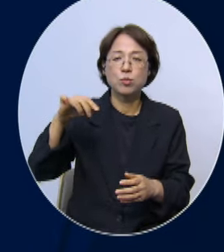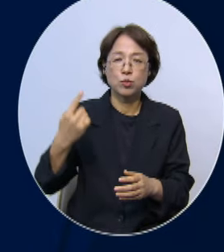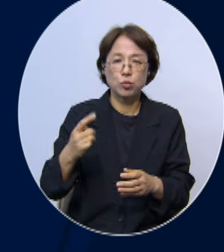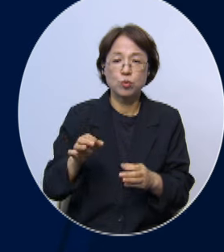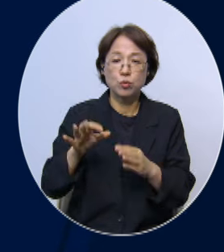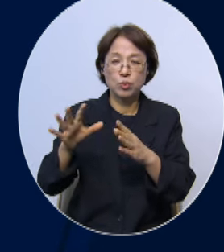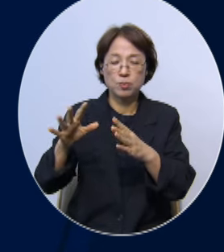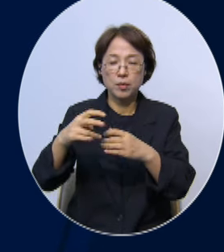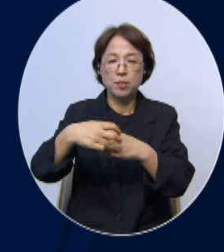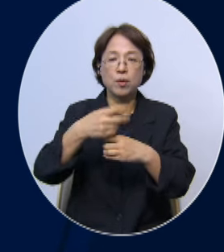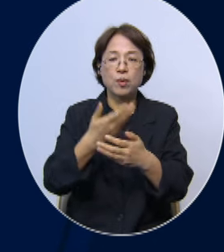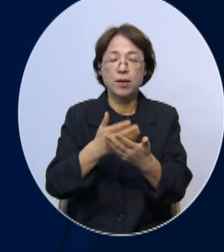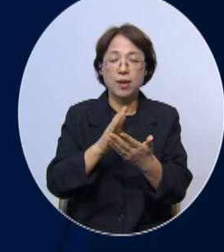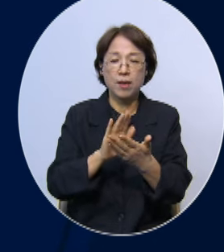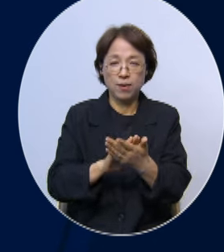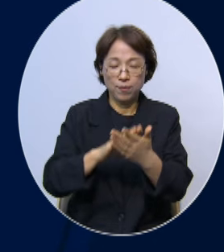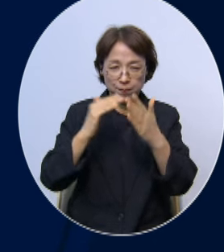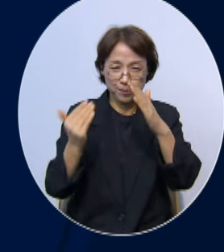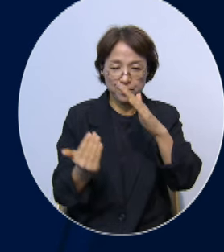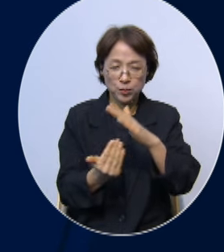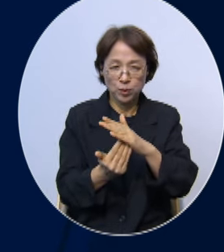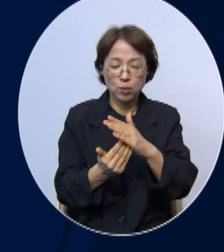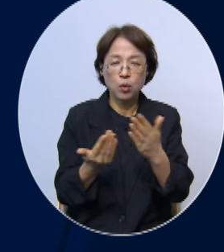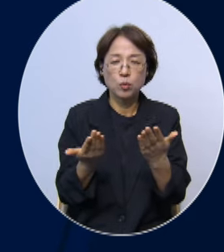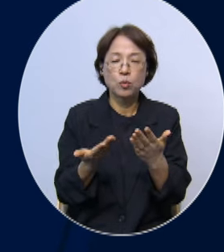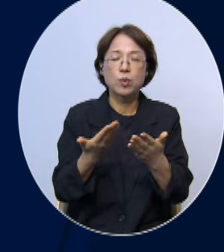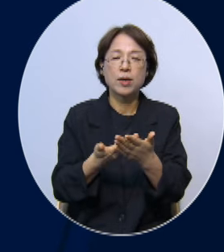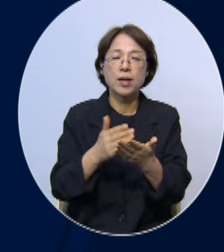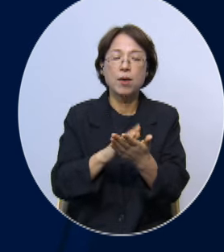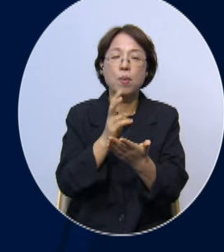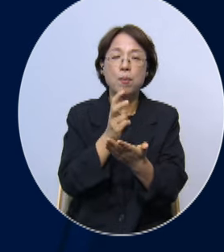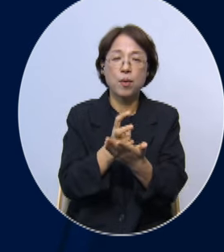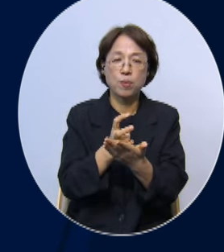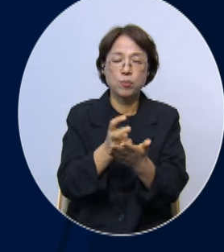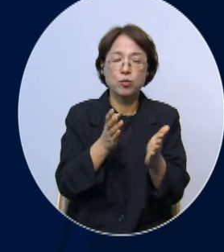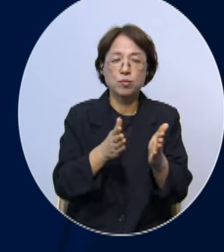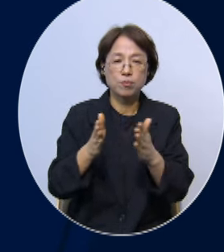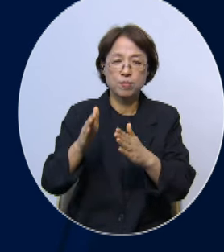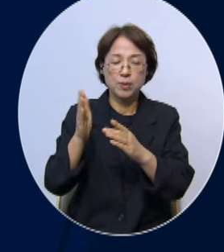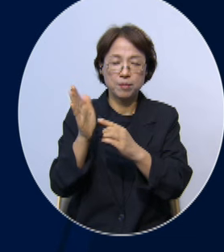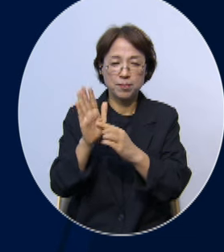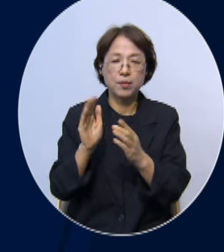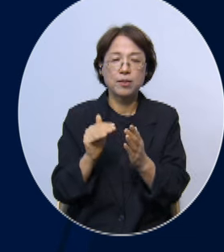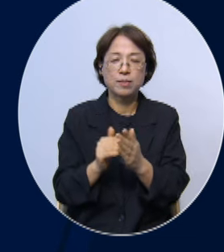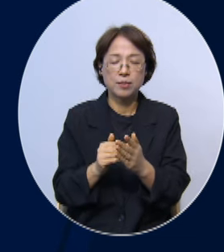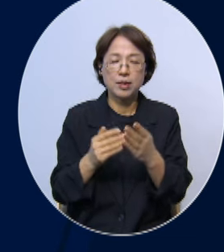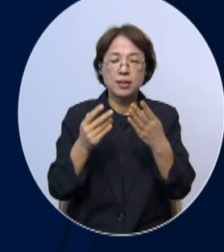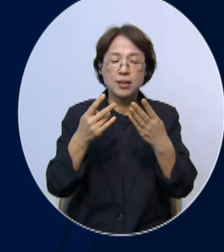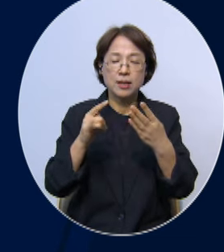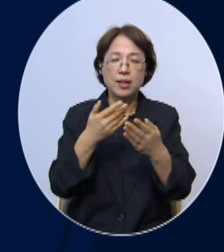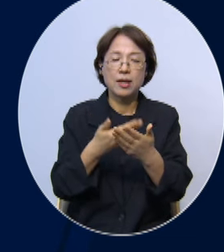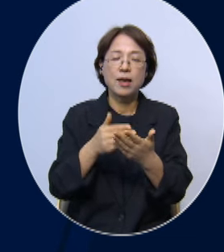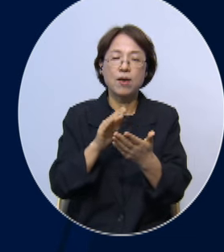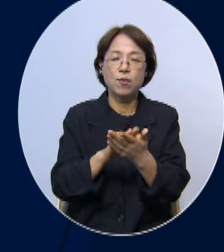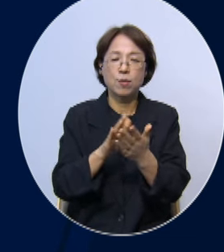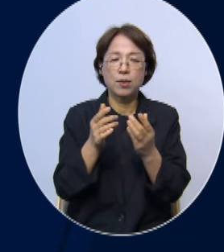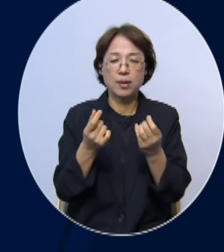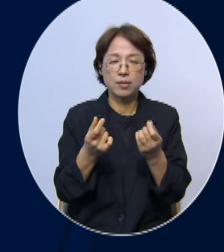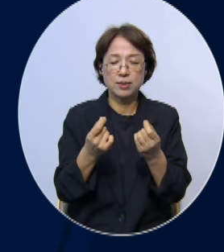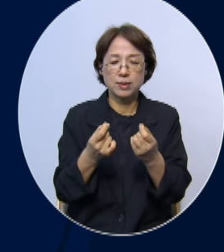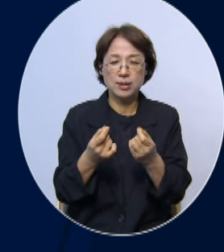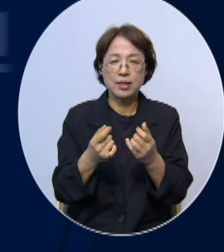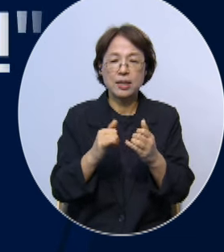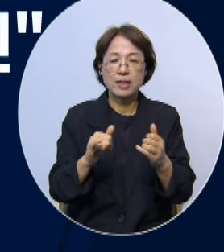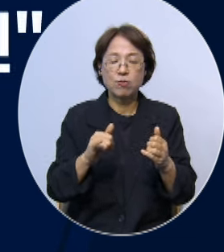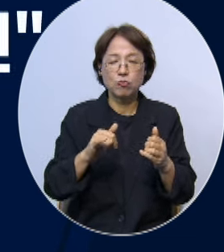뒷받침하고 노동 약자 보호법 등 노동개혁 입법을 준비하겠다고 밝혔습니다 4대 개혁과 함께 인구위기 극복을